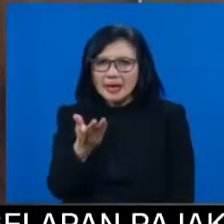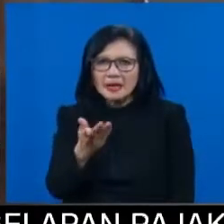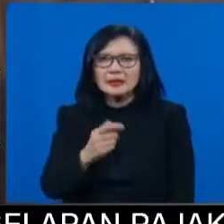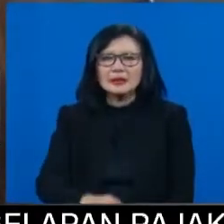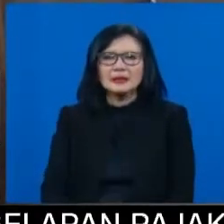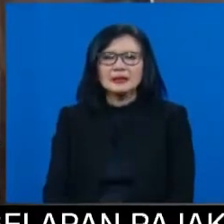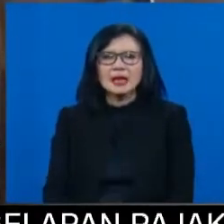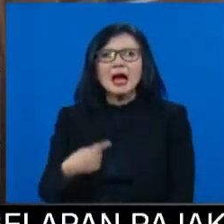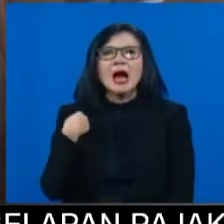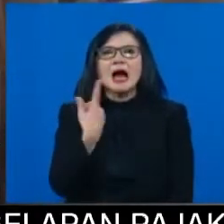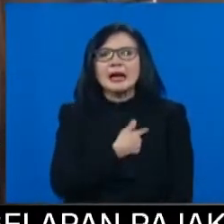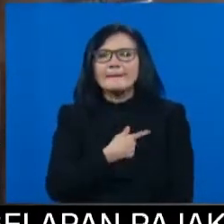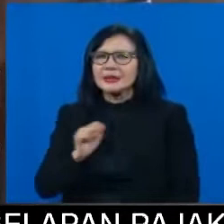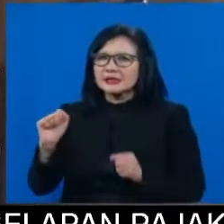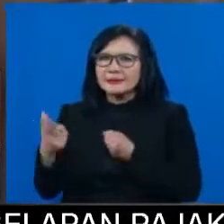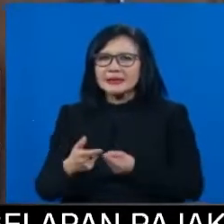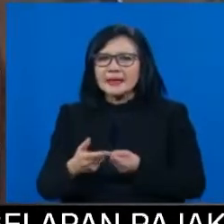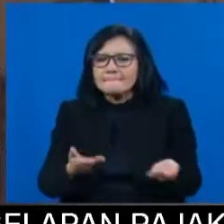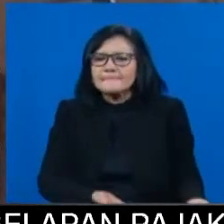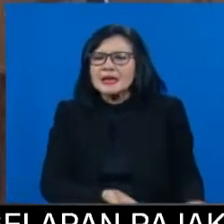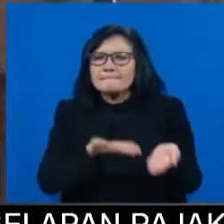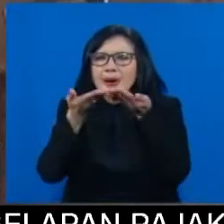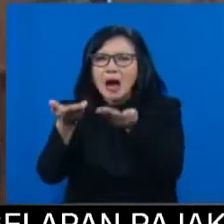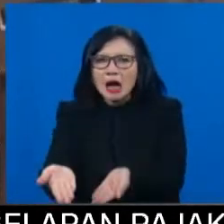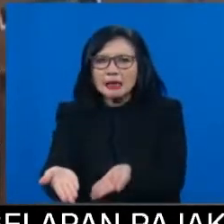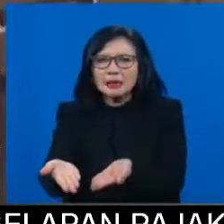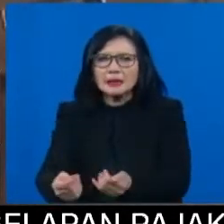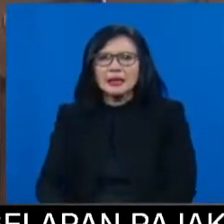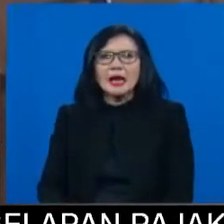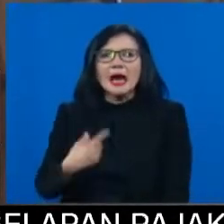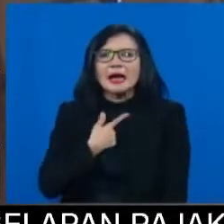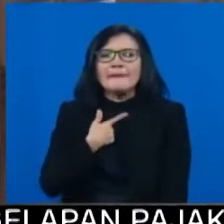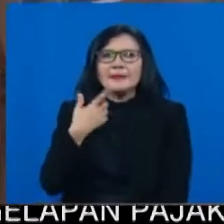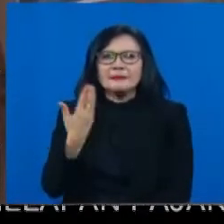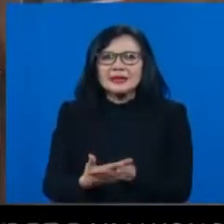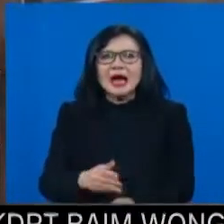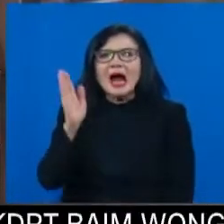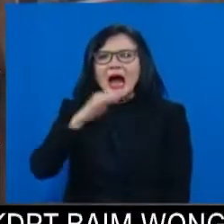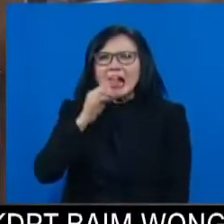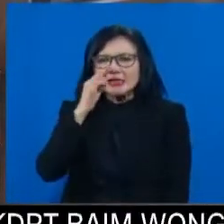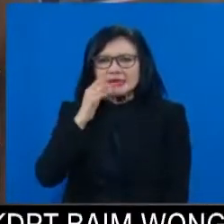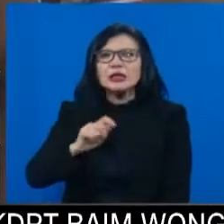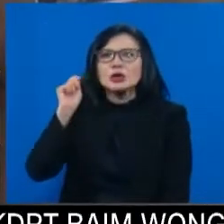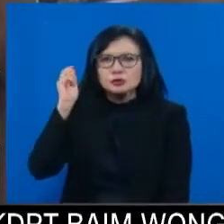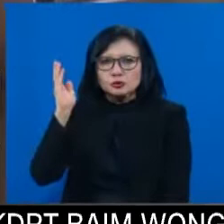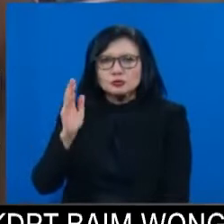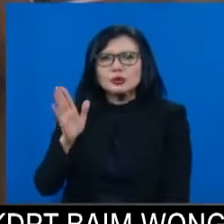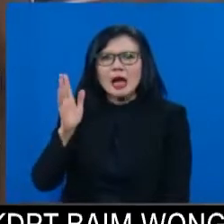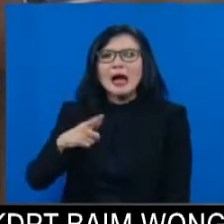Kamis sesegera mungkin melimpah kami minta Paling lambat hari Senin sudah di pengadilan